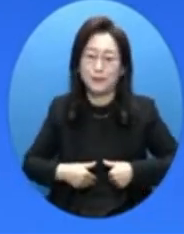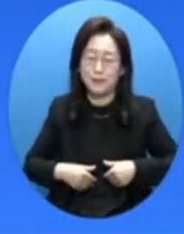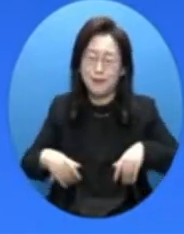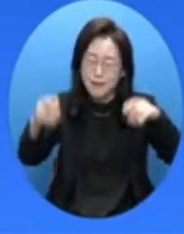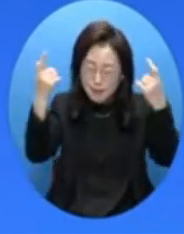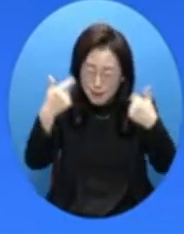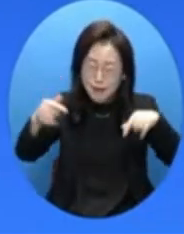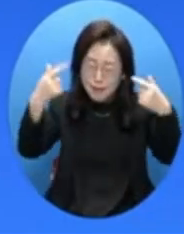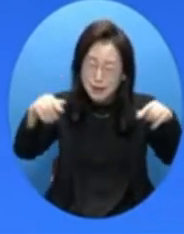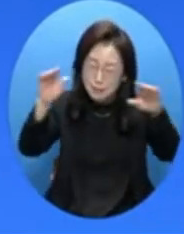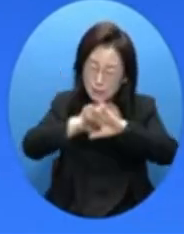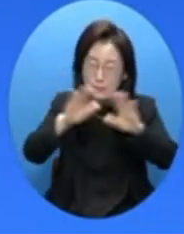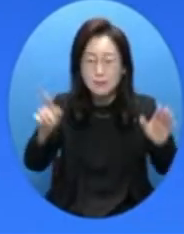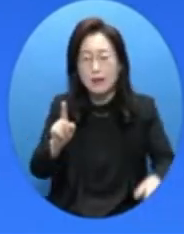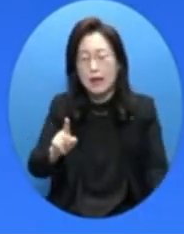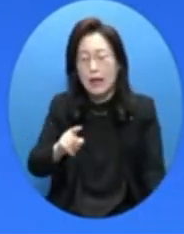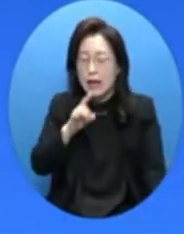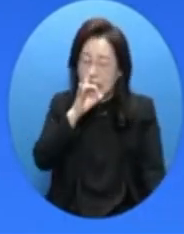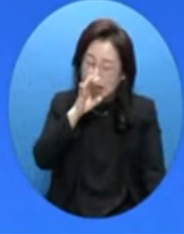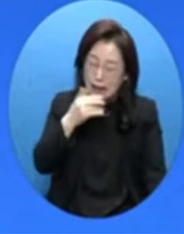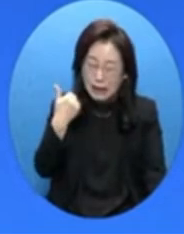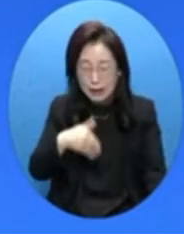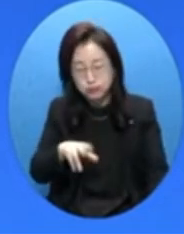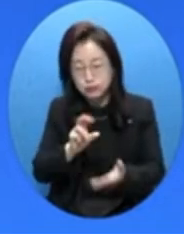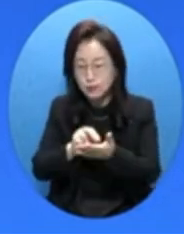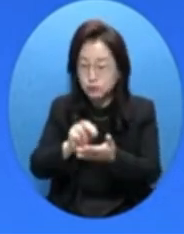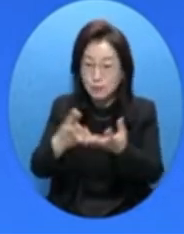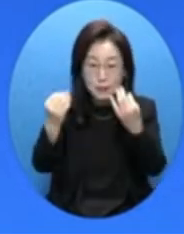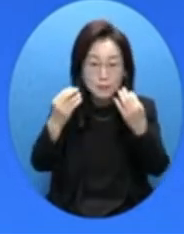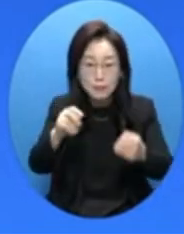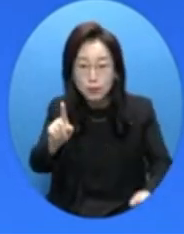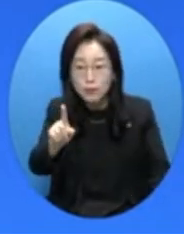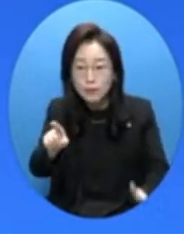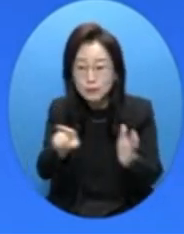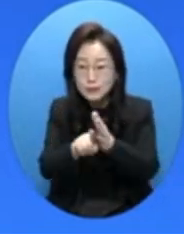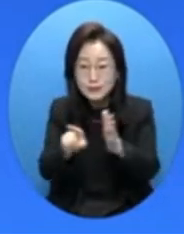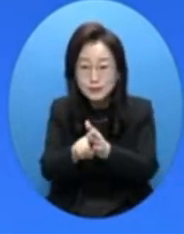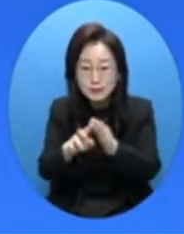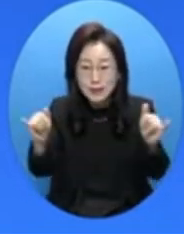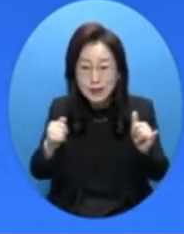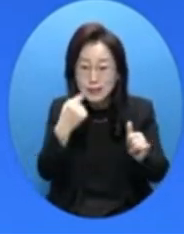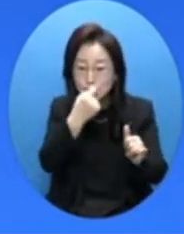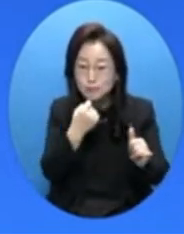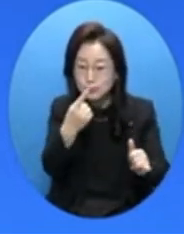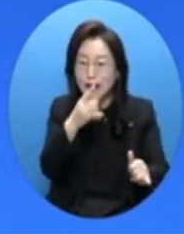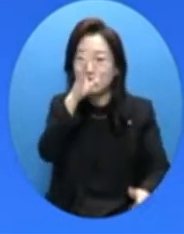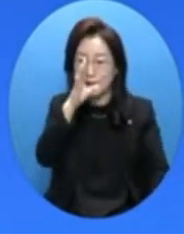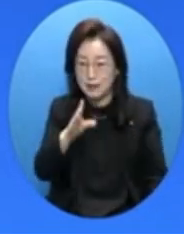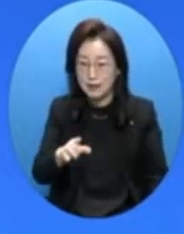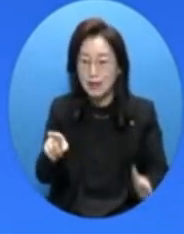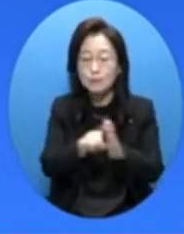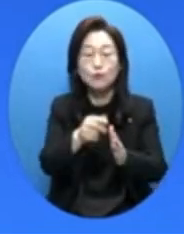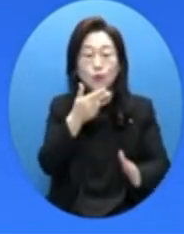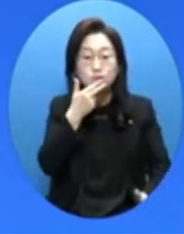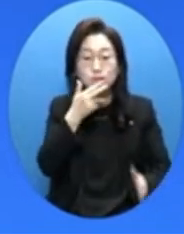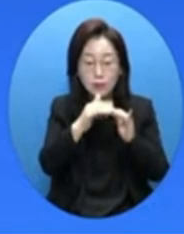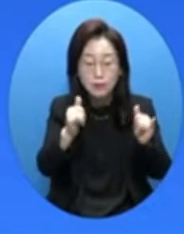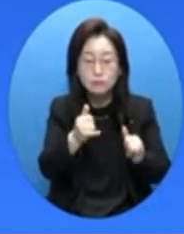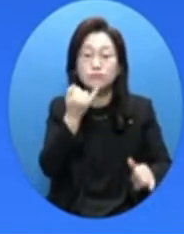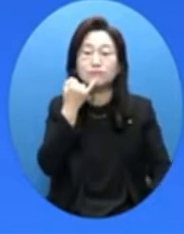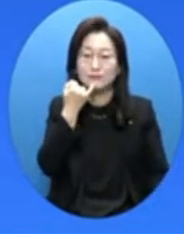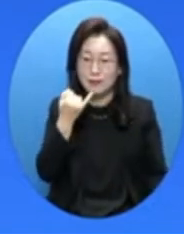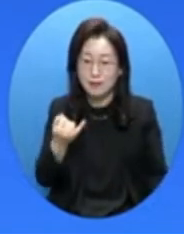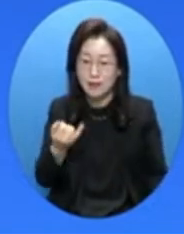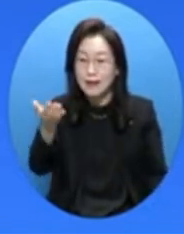할 수 없다 안 된다 문제가 많다 이렇게 얘기하는 것은 믿음의 사람들의 얘기가 아닙니다 믿음 없는 사람들은 그렇게 얘기할 수가 있습니다